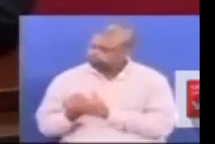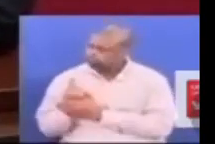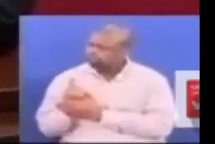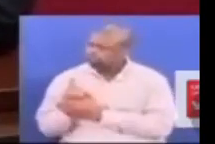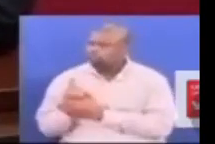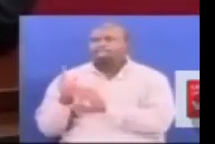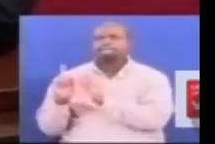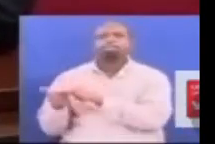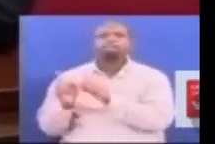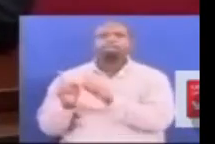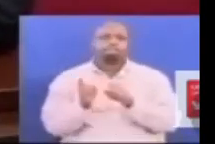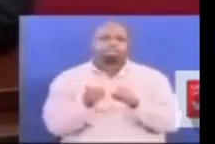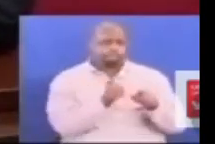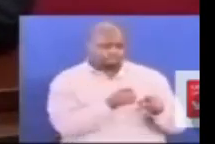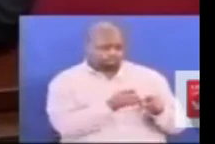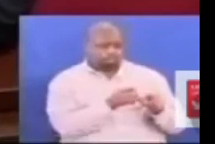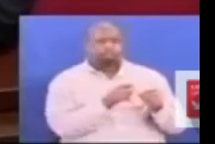yanajitokeza.